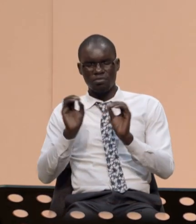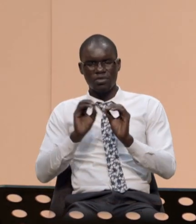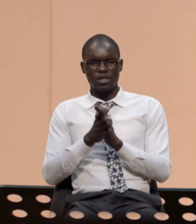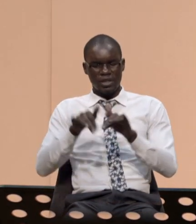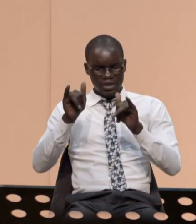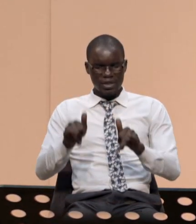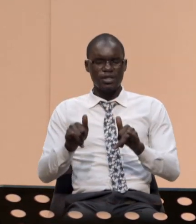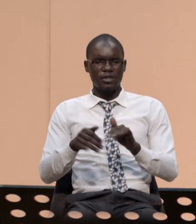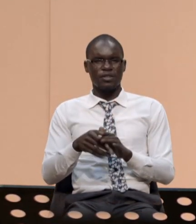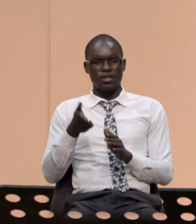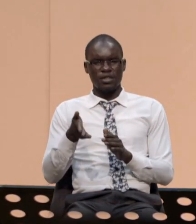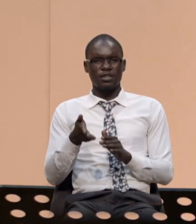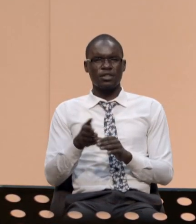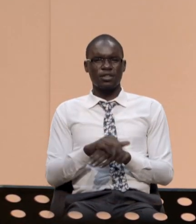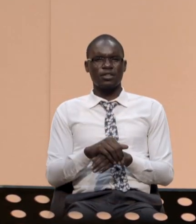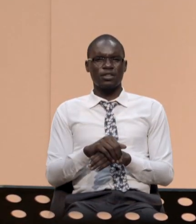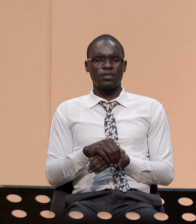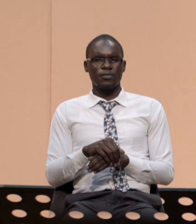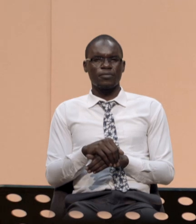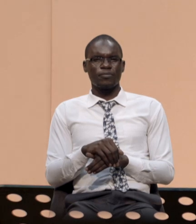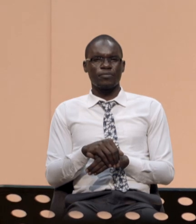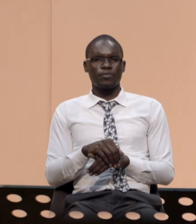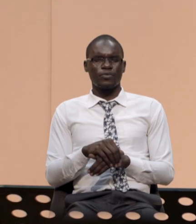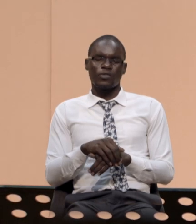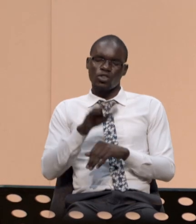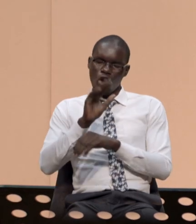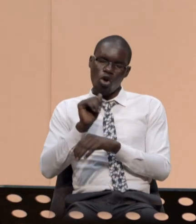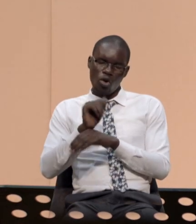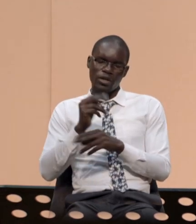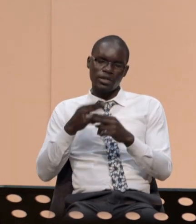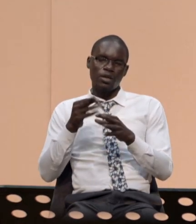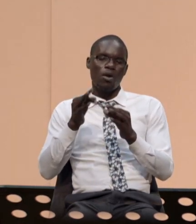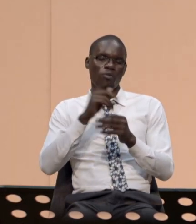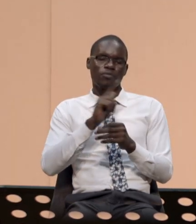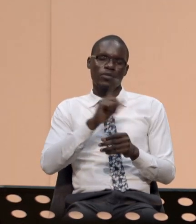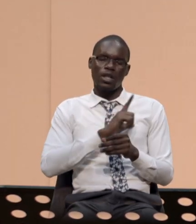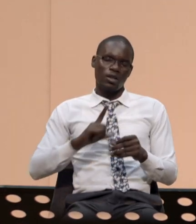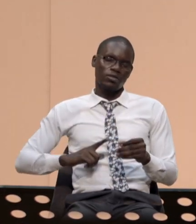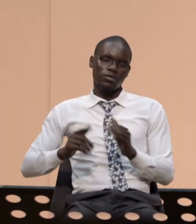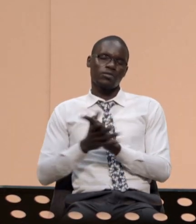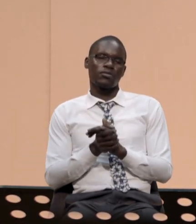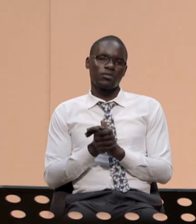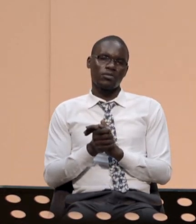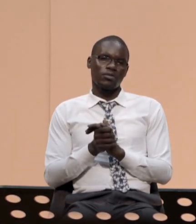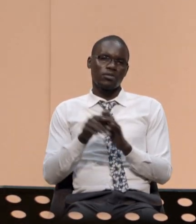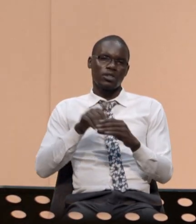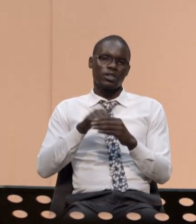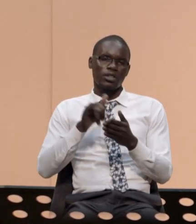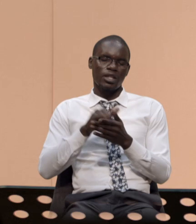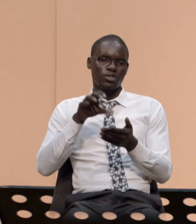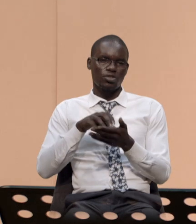stand. Remain on your platform and call upon the name of the Lord. Ita jina la Mungu. Na katika hali